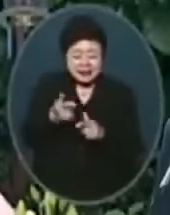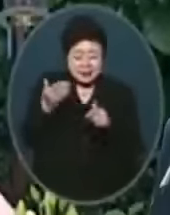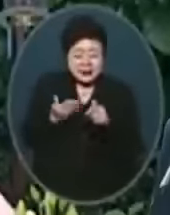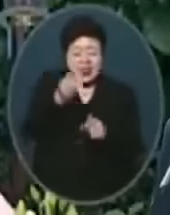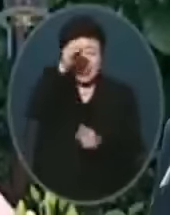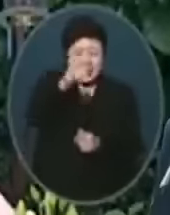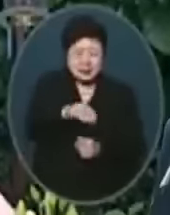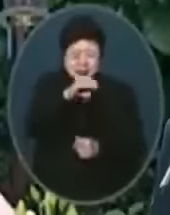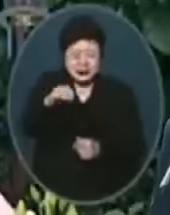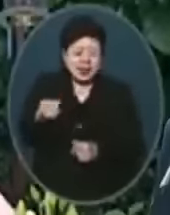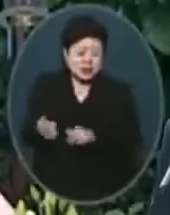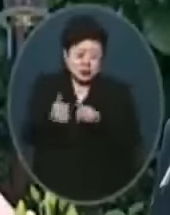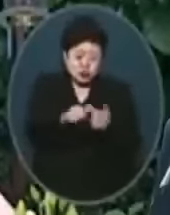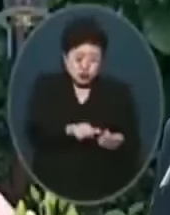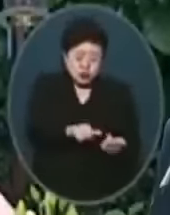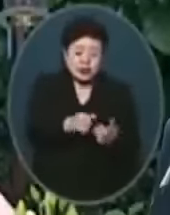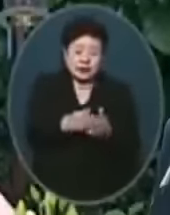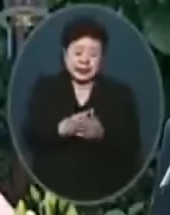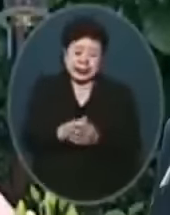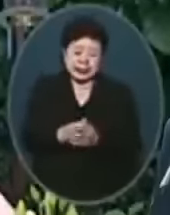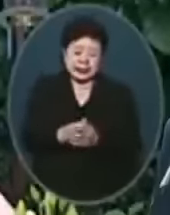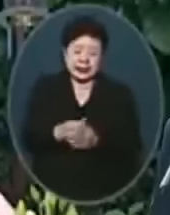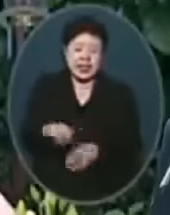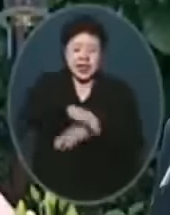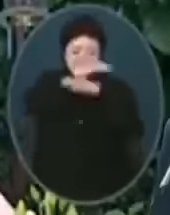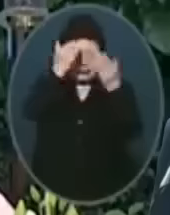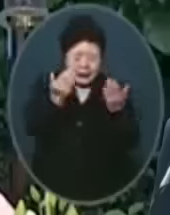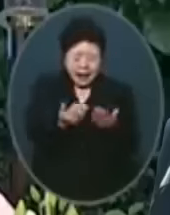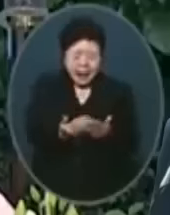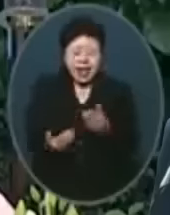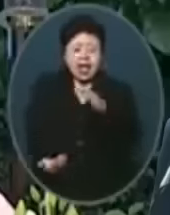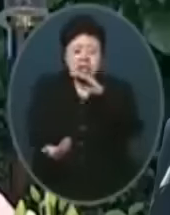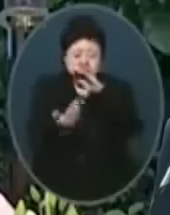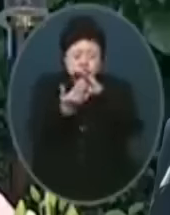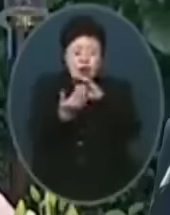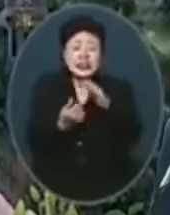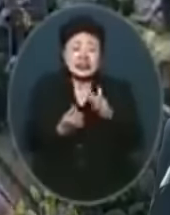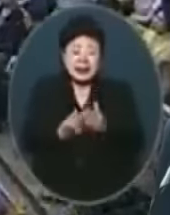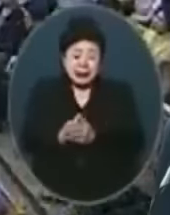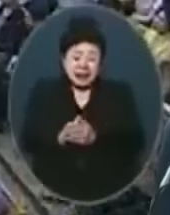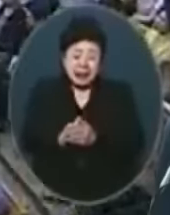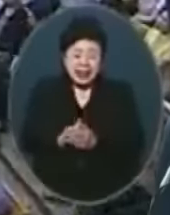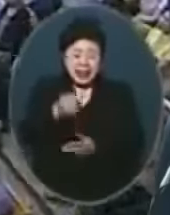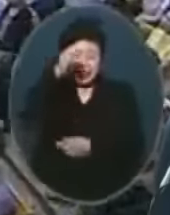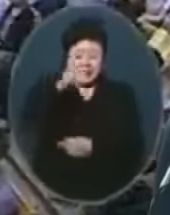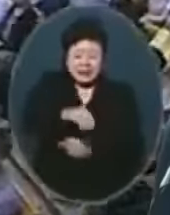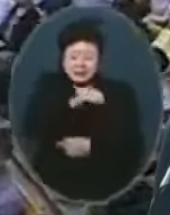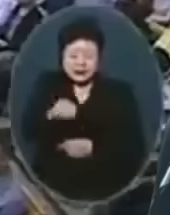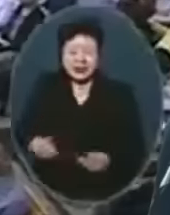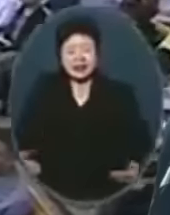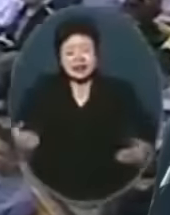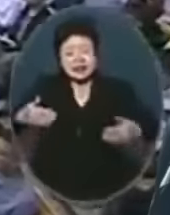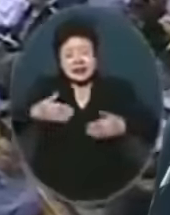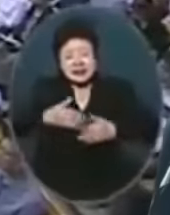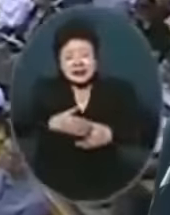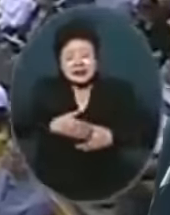예수님께서 십자가에서 죽으심으로 다 이루어 놓았기 때문에 십자가를